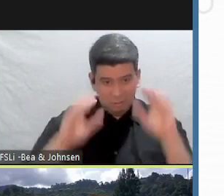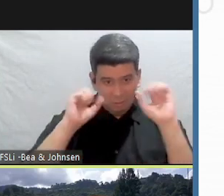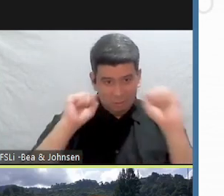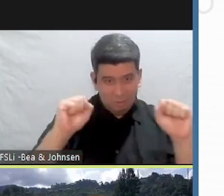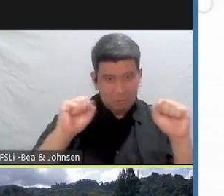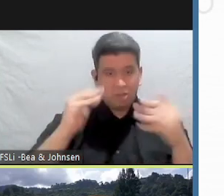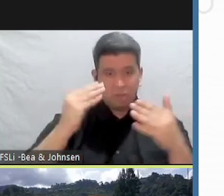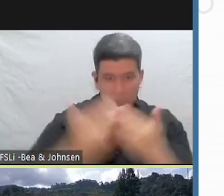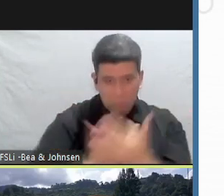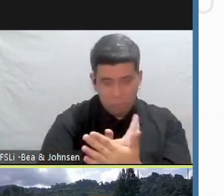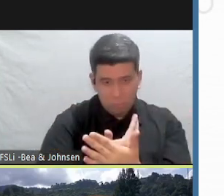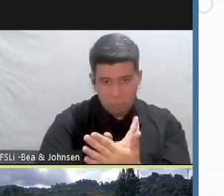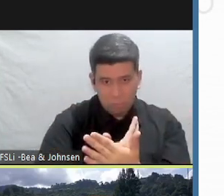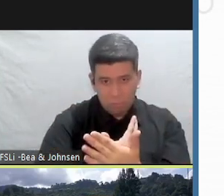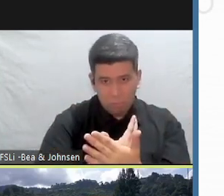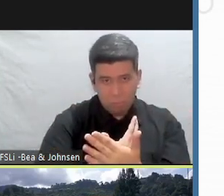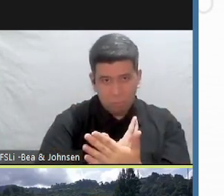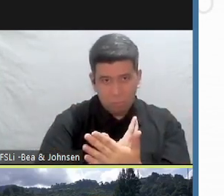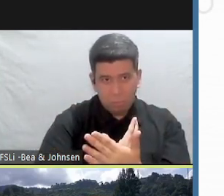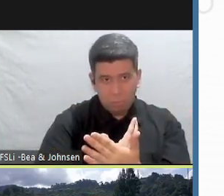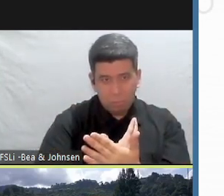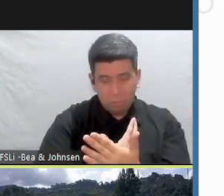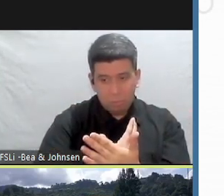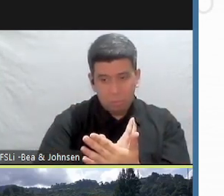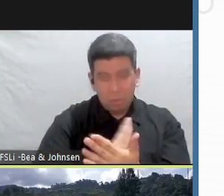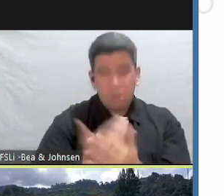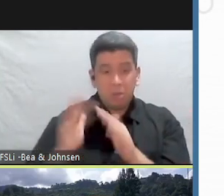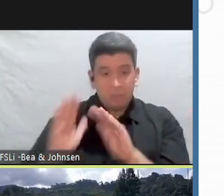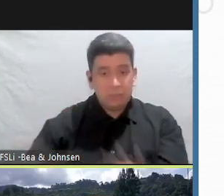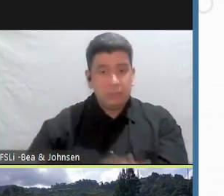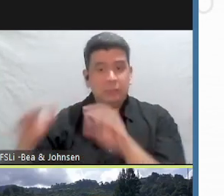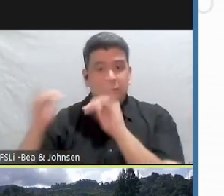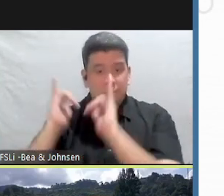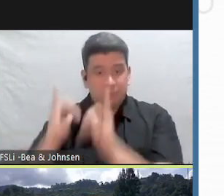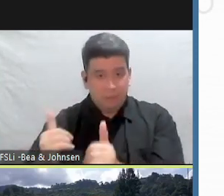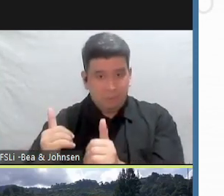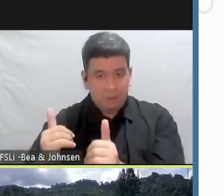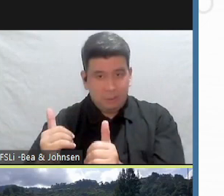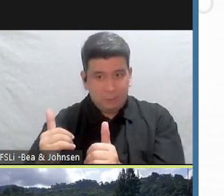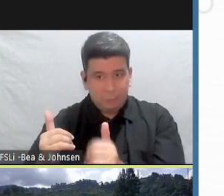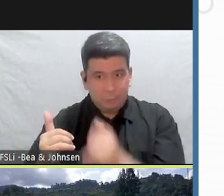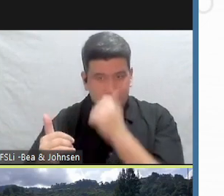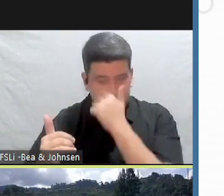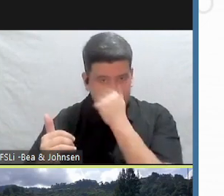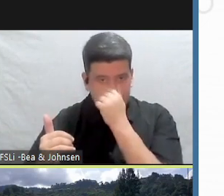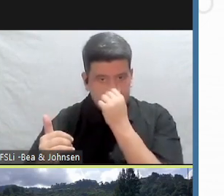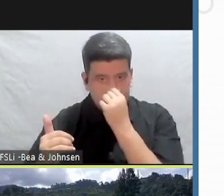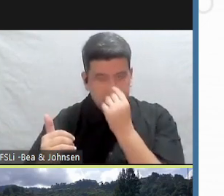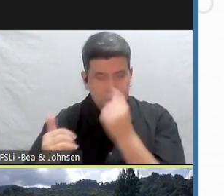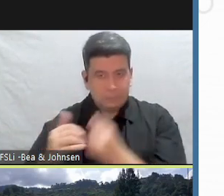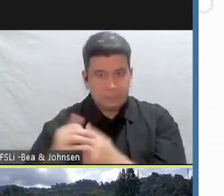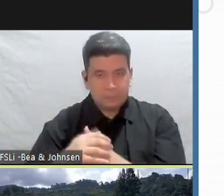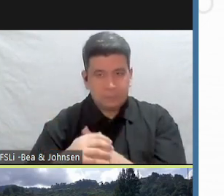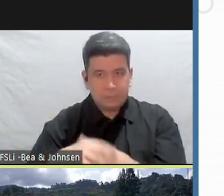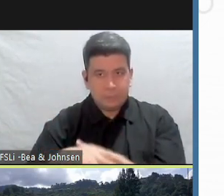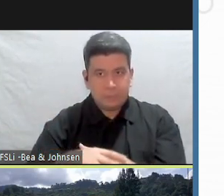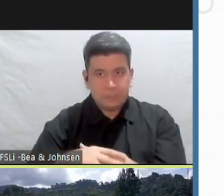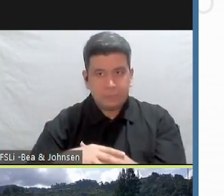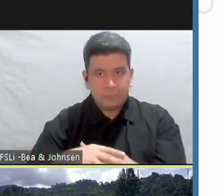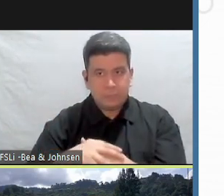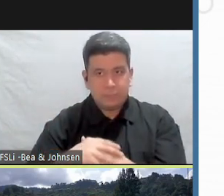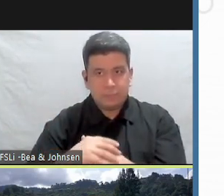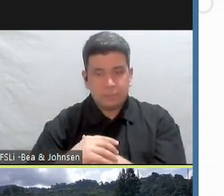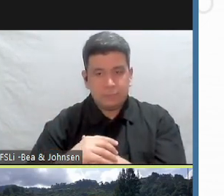At yung mga bata, you know, nandyan pa rin sila at makikita natin yung negative or you know, patuloy na